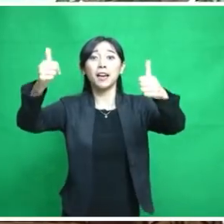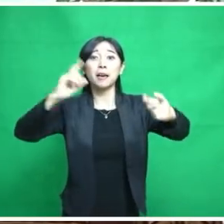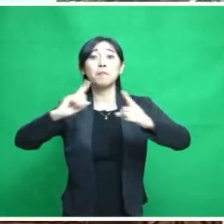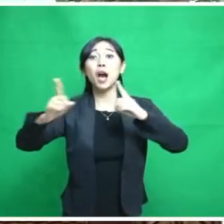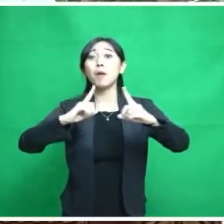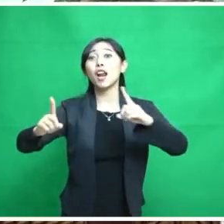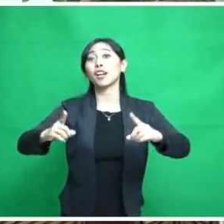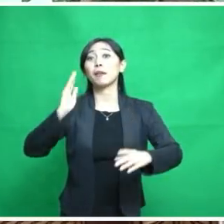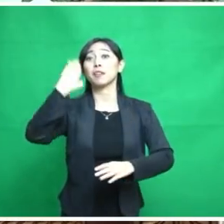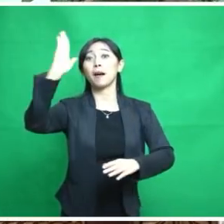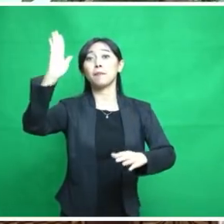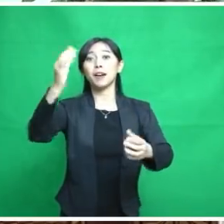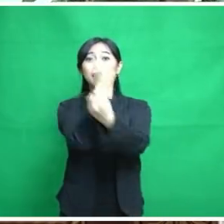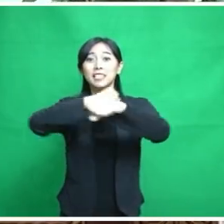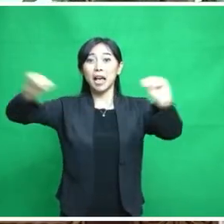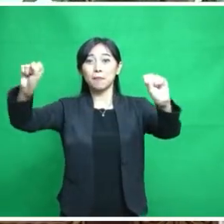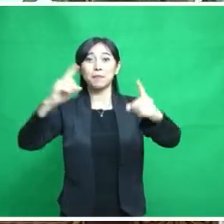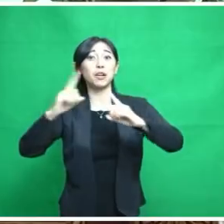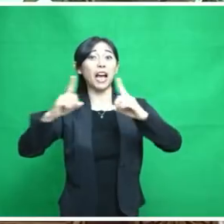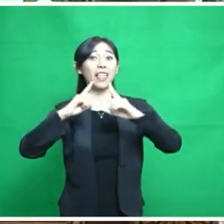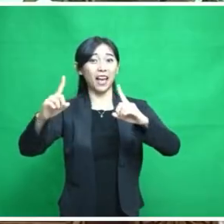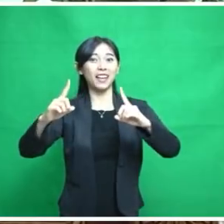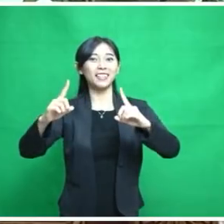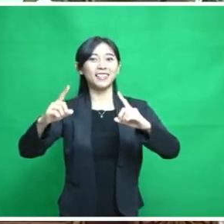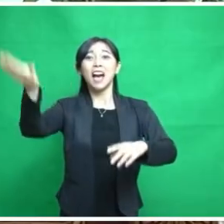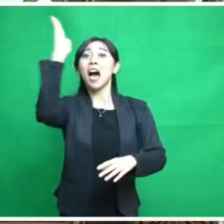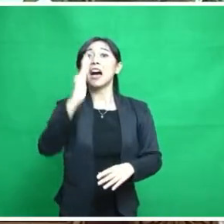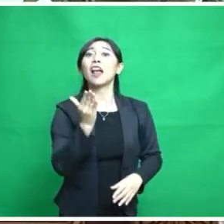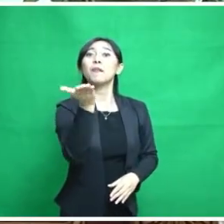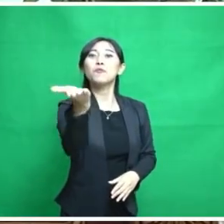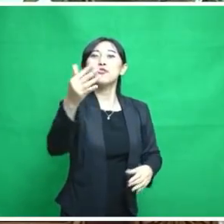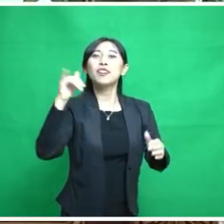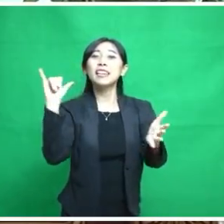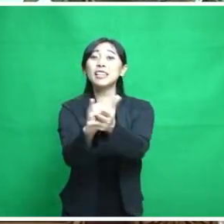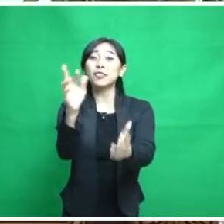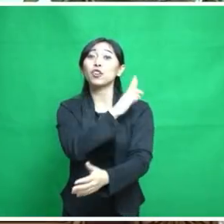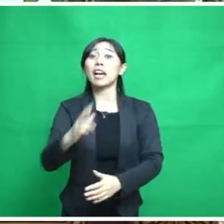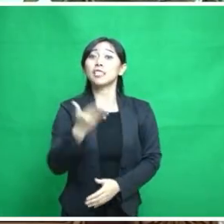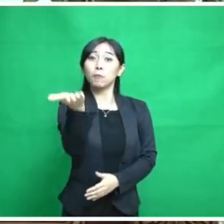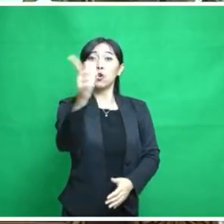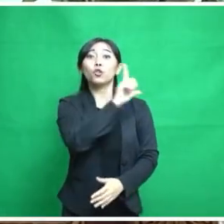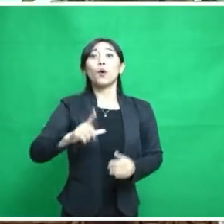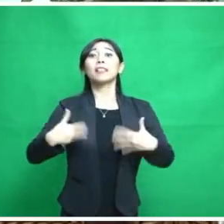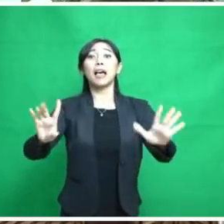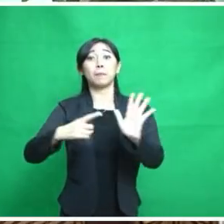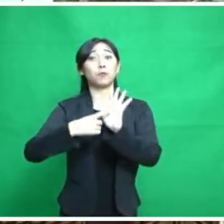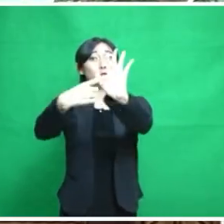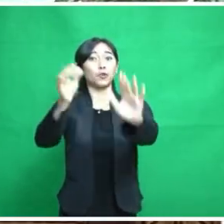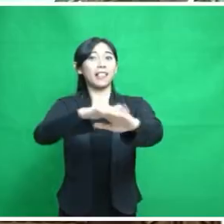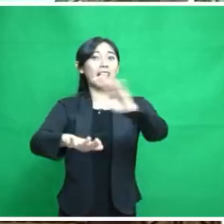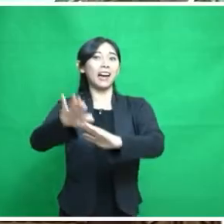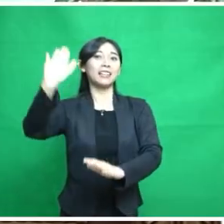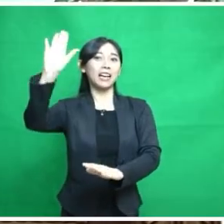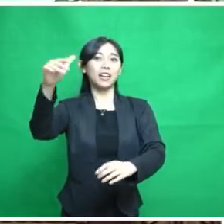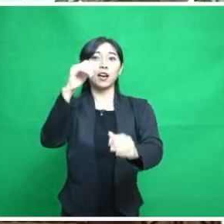mengabarkan berita selamat dan berkata kepada Sion, Allahmu itu Raja. Tuhan telah menunjukkan tangannya yang